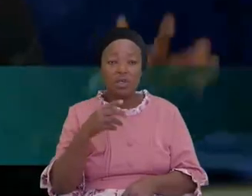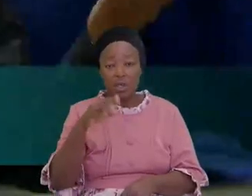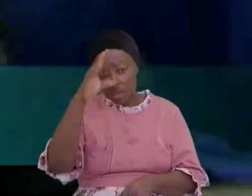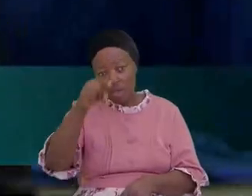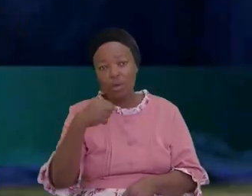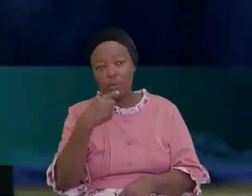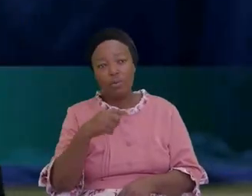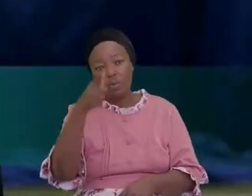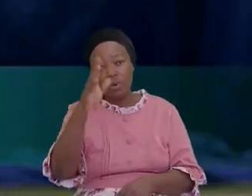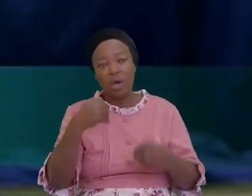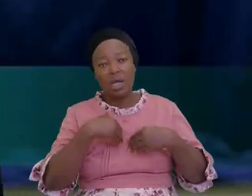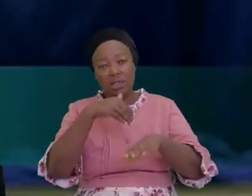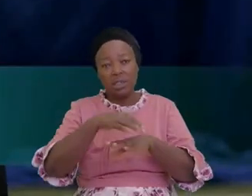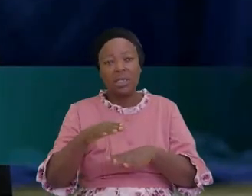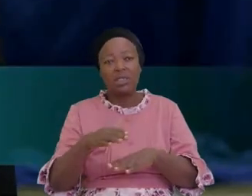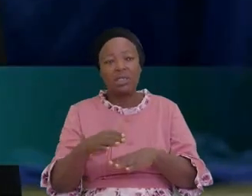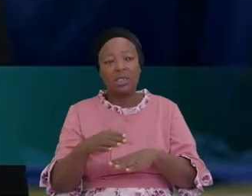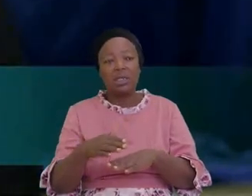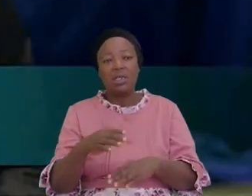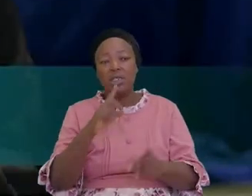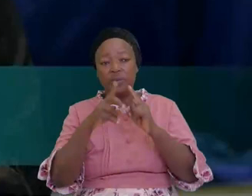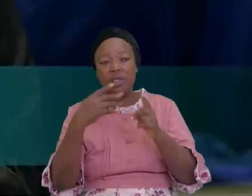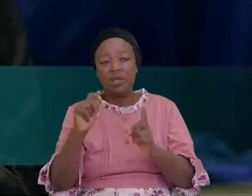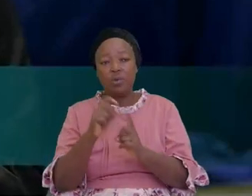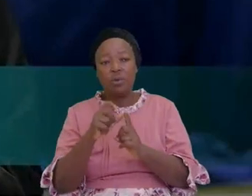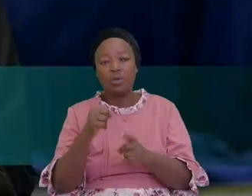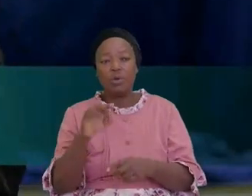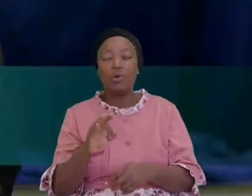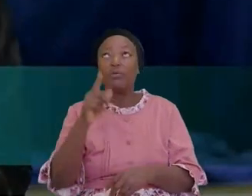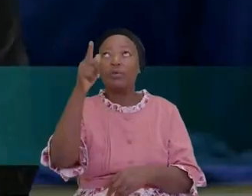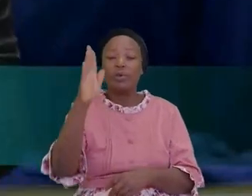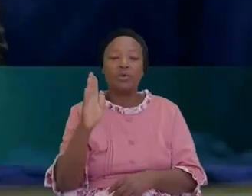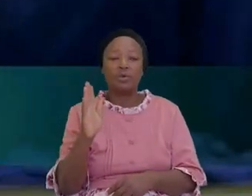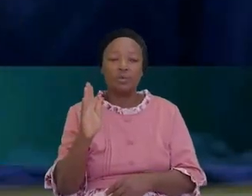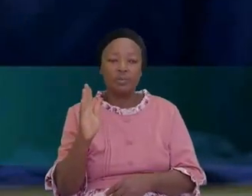Celui que Dieu a envoyé dit les paroles de Dieu.